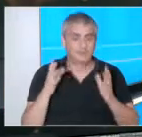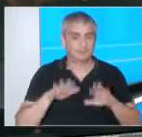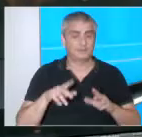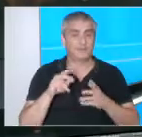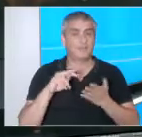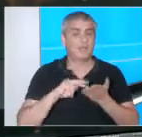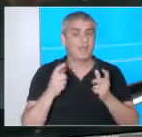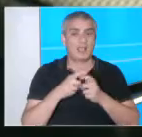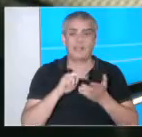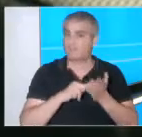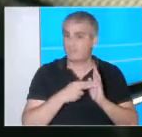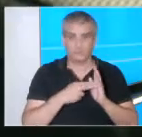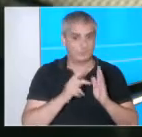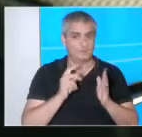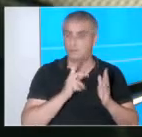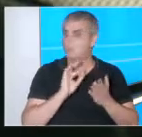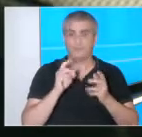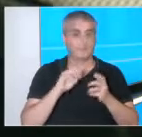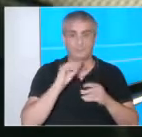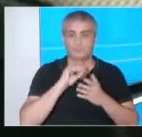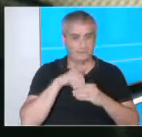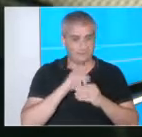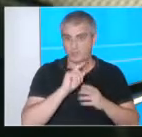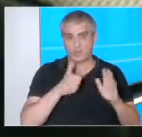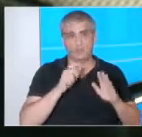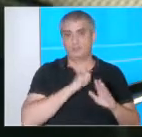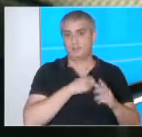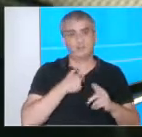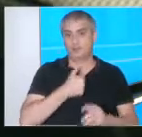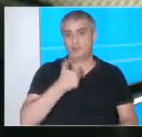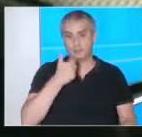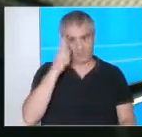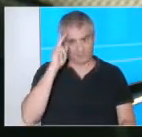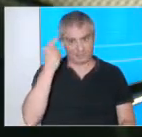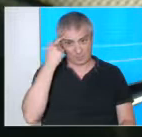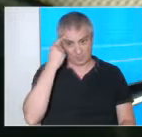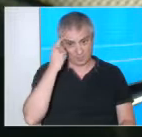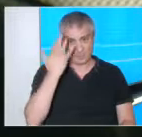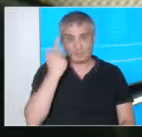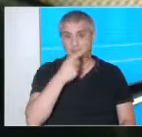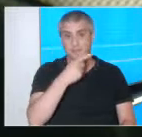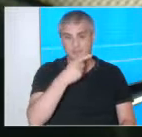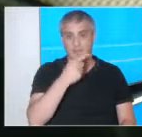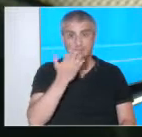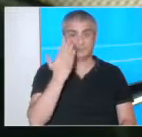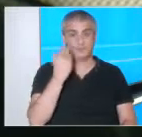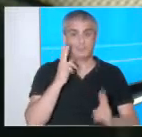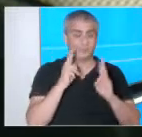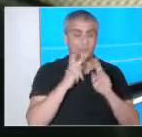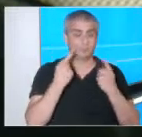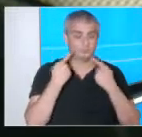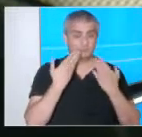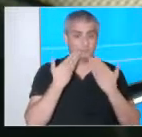הפנים, לא במשרד ראש הממשלה, ואני לא ניהלתי את עיריית ביתר עילית. אני יודע, כן, כאשר עמדו לפני כינוסי